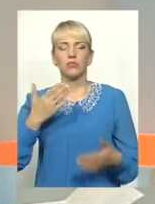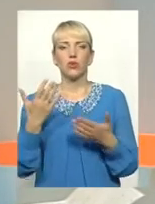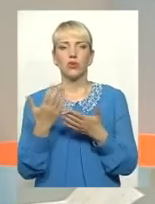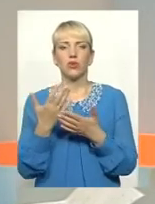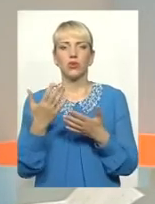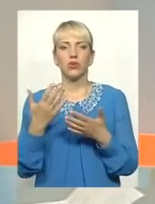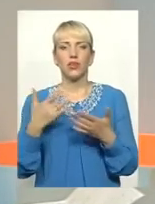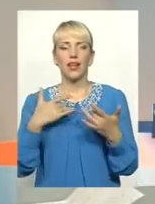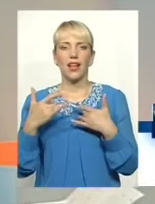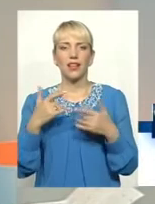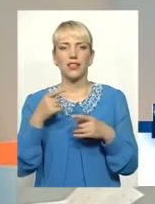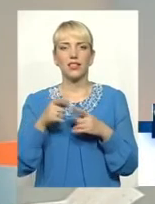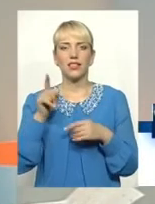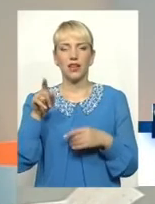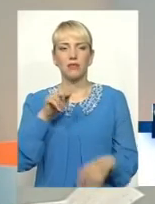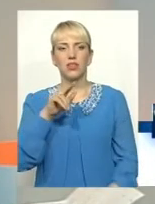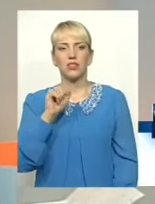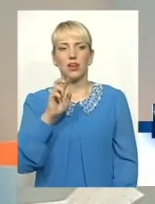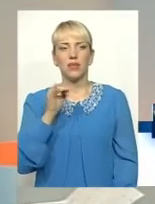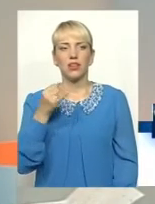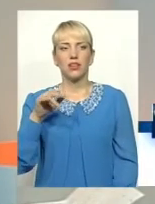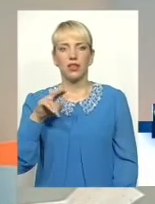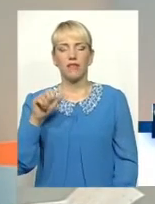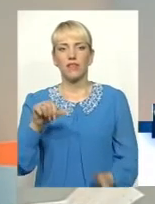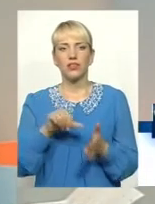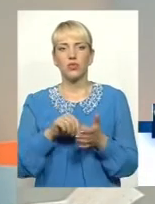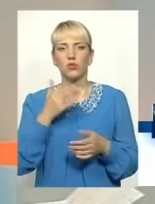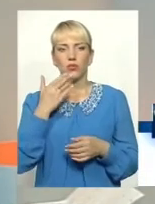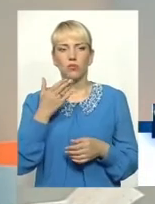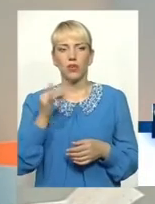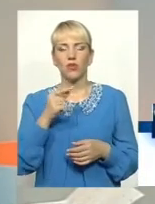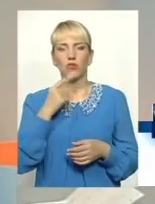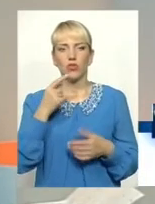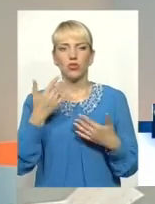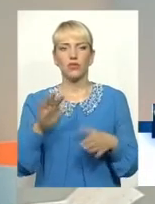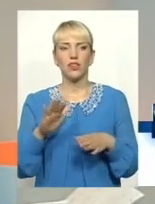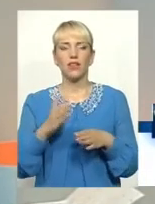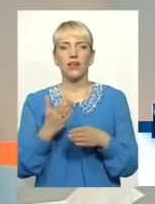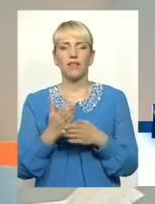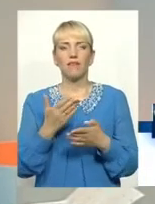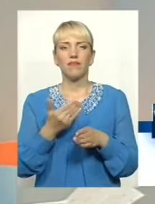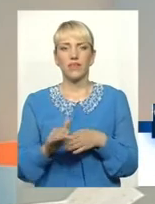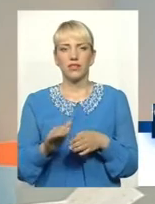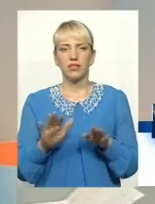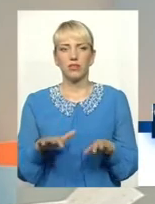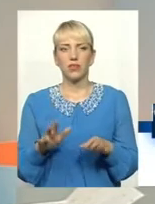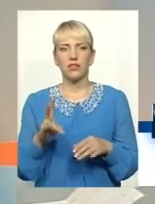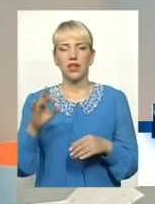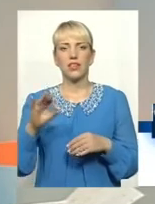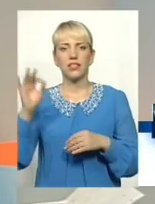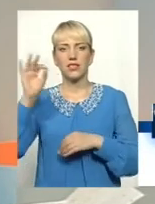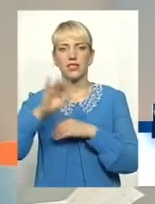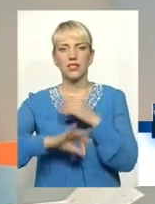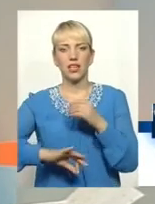там пан Чапайда виступав і говорив, що вже виділене місце на Західній